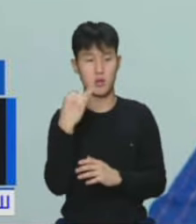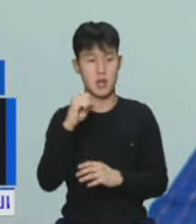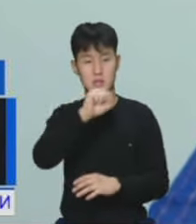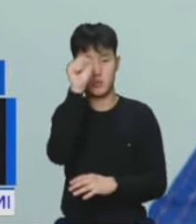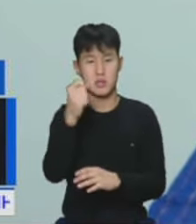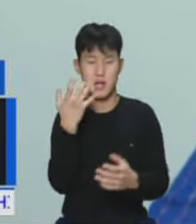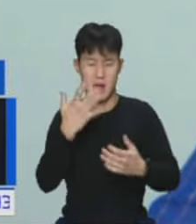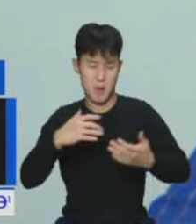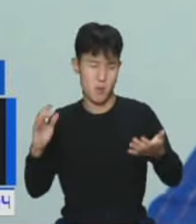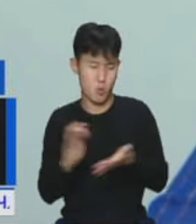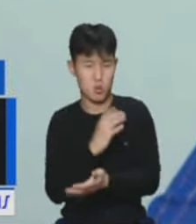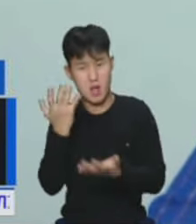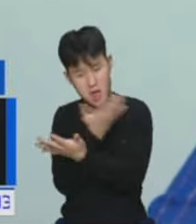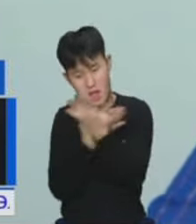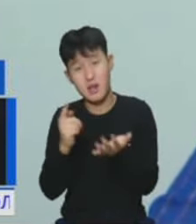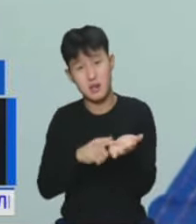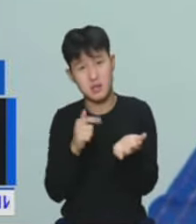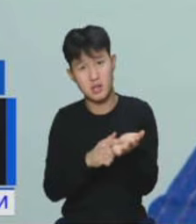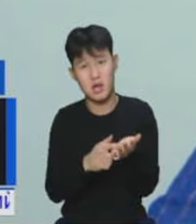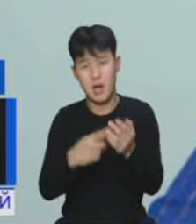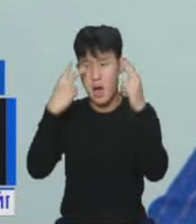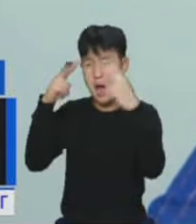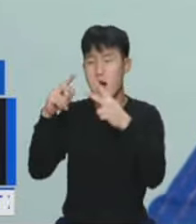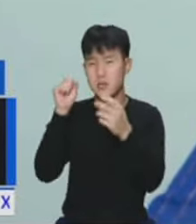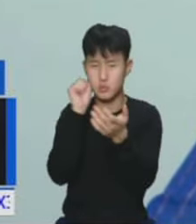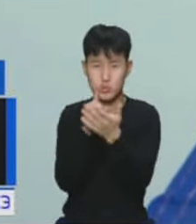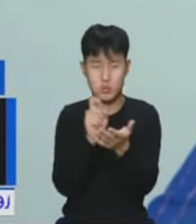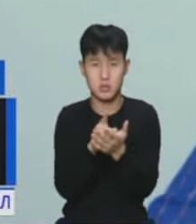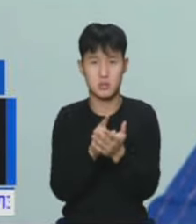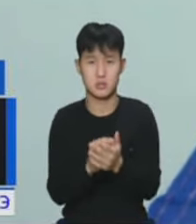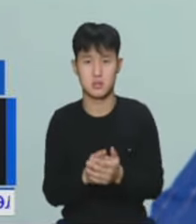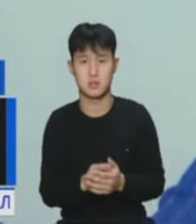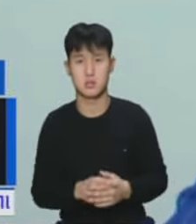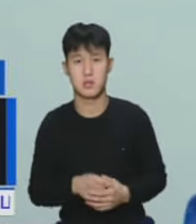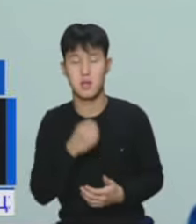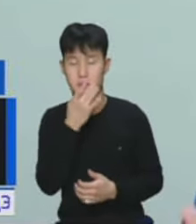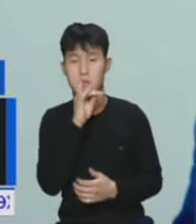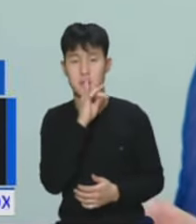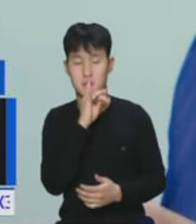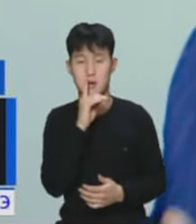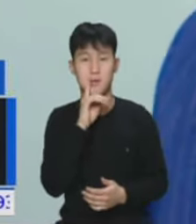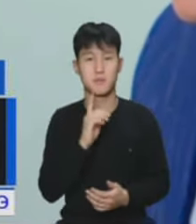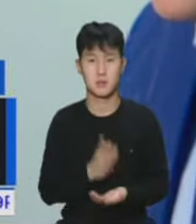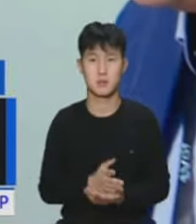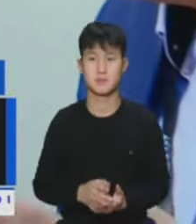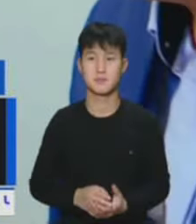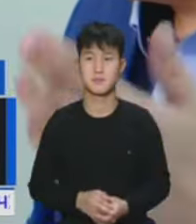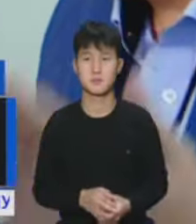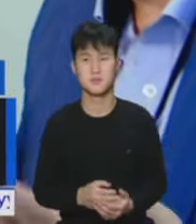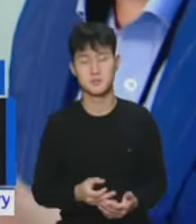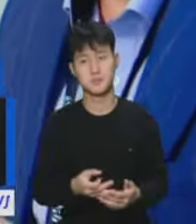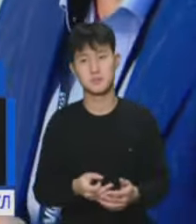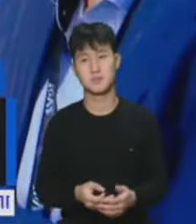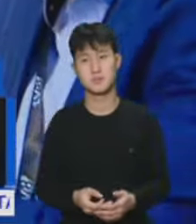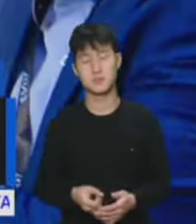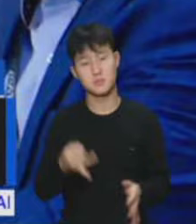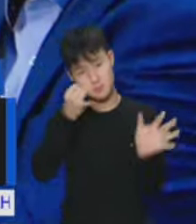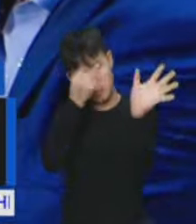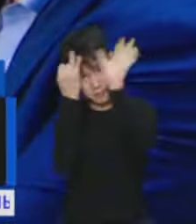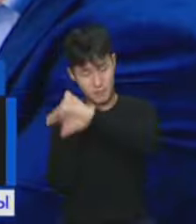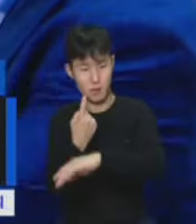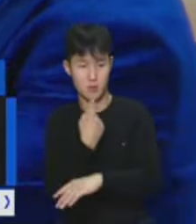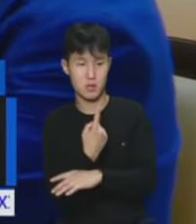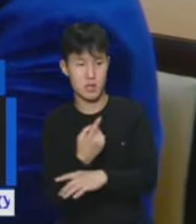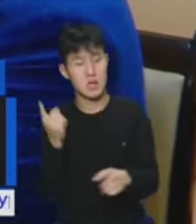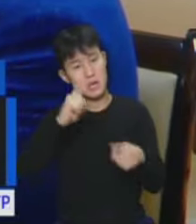Энэ дээр бүр анхаарлаа бүх тавих хэрэгтэй шүү гэдэг байр суурийг би бас давхар илэрхийлж байгаа. одоо эх 7-1 өнжөө дахиад